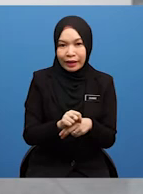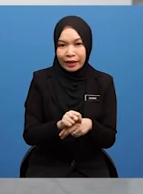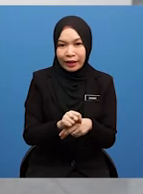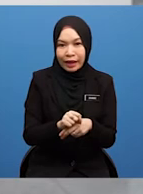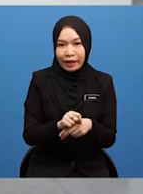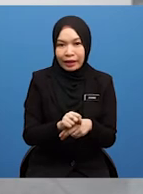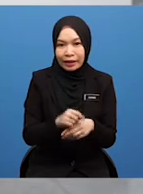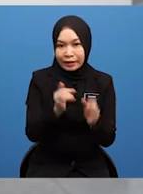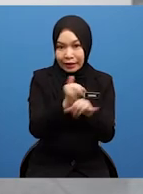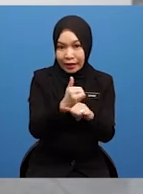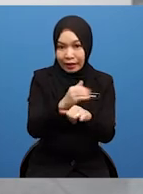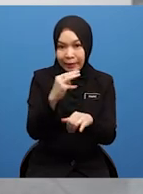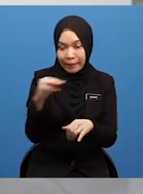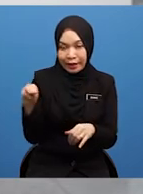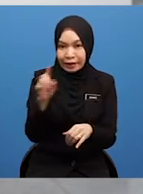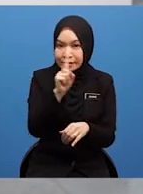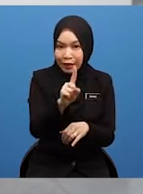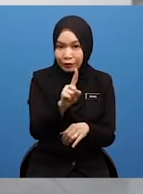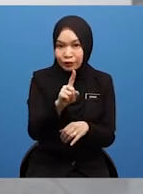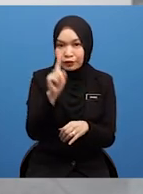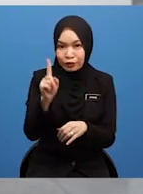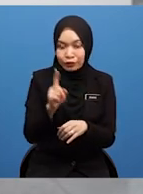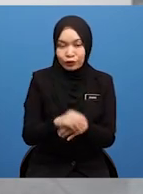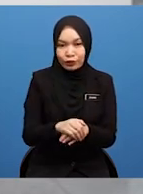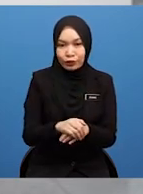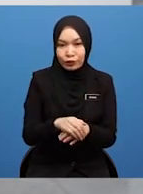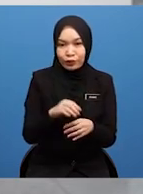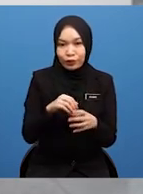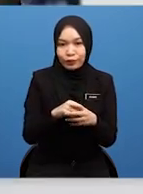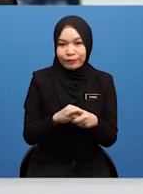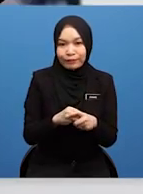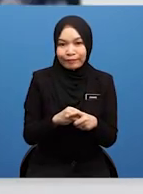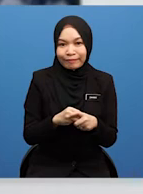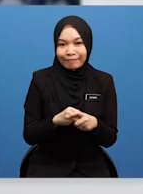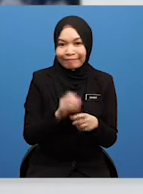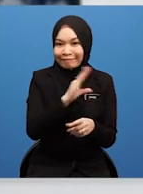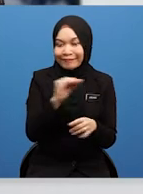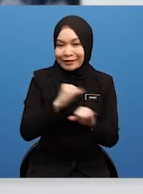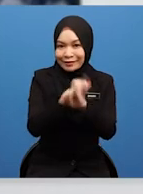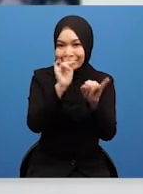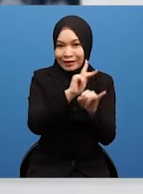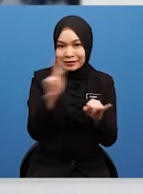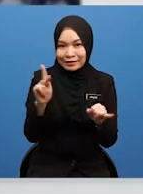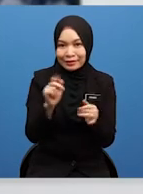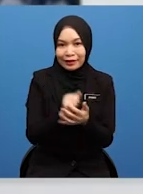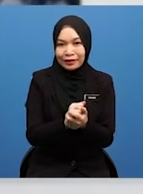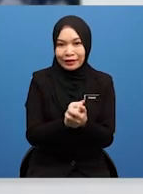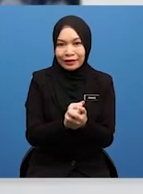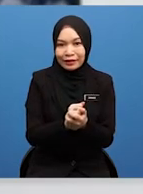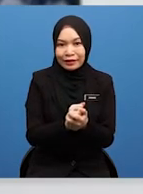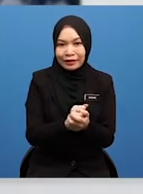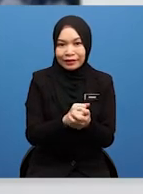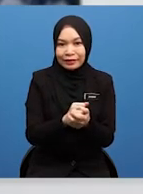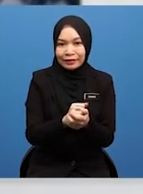satu persatu dengan menjelaskan subjek yang digunakan dalam karya aspek volume yang merangkumi unsur